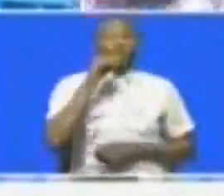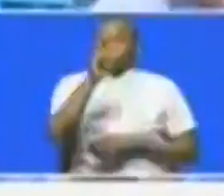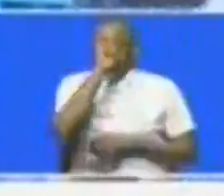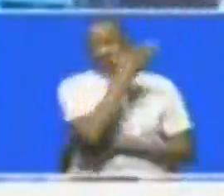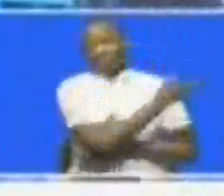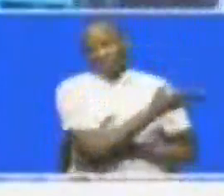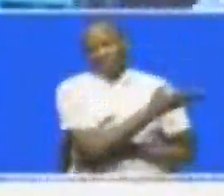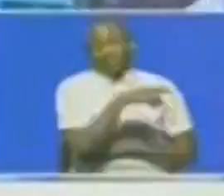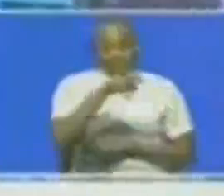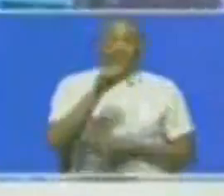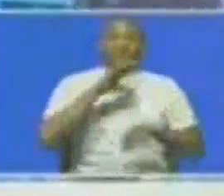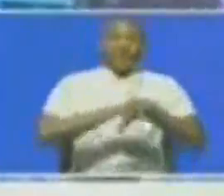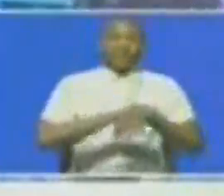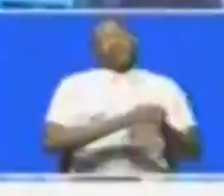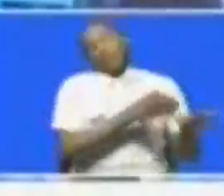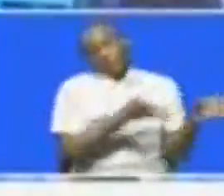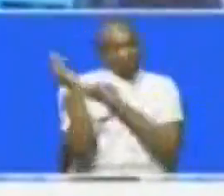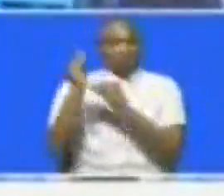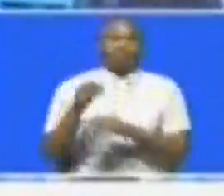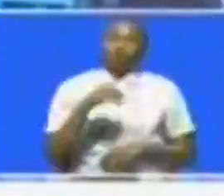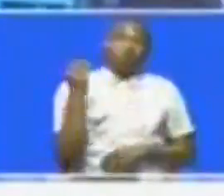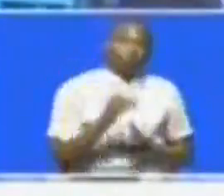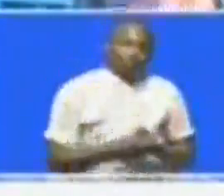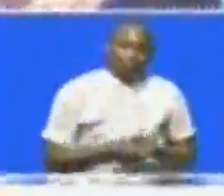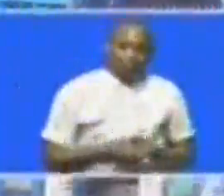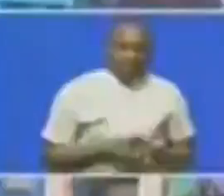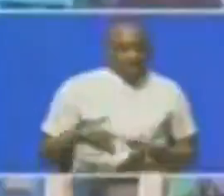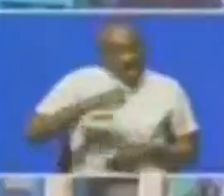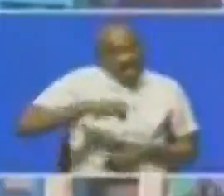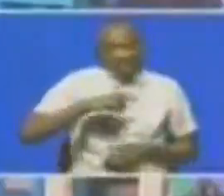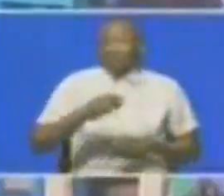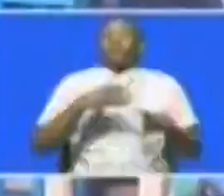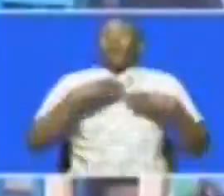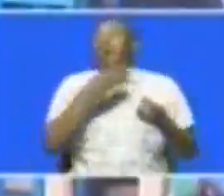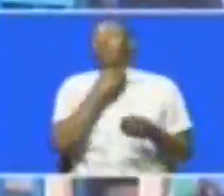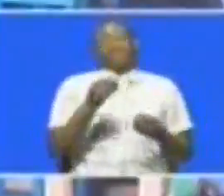wako pale, wamepata notice, wanakuwa withdrawn. Sisi huku hatuna haja askari,